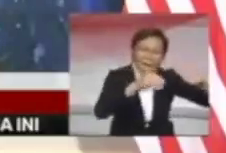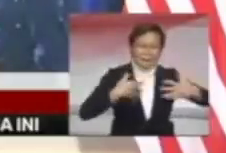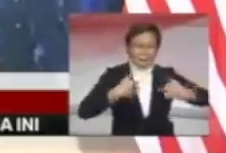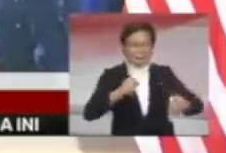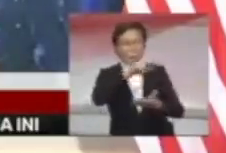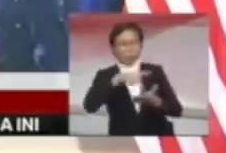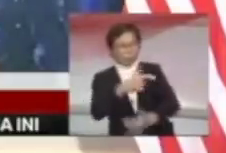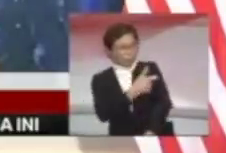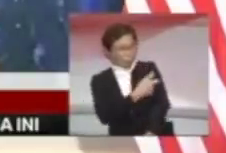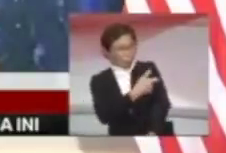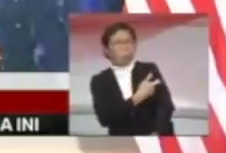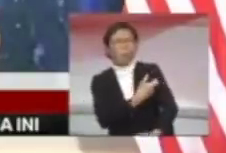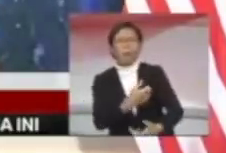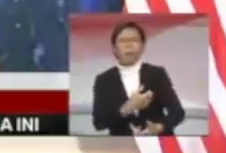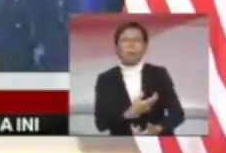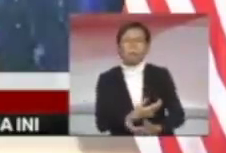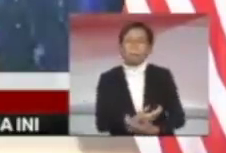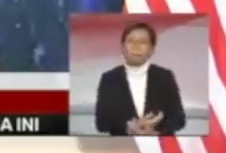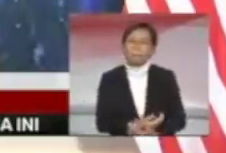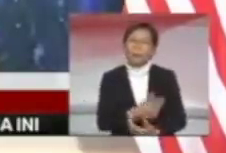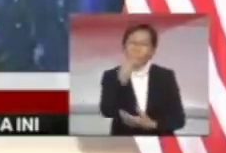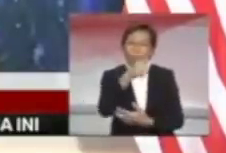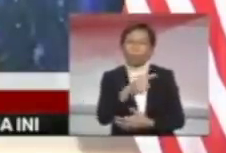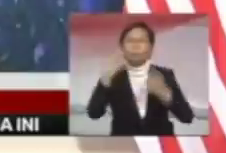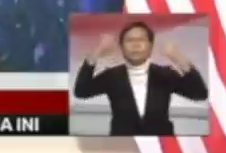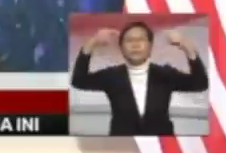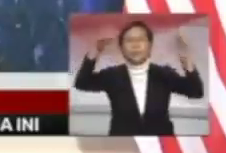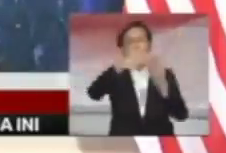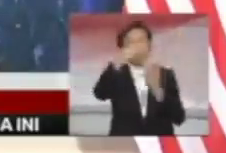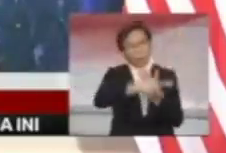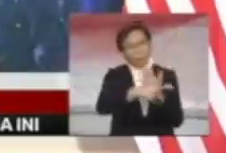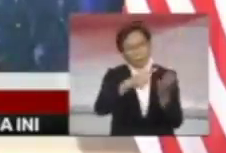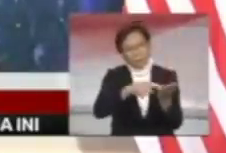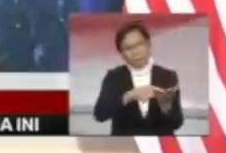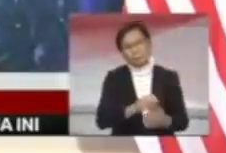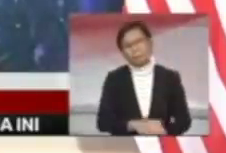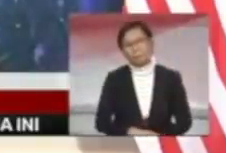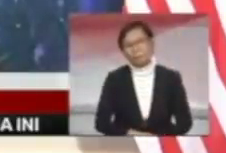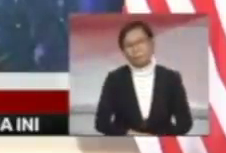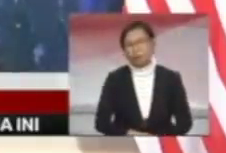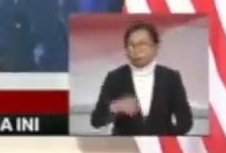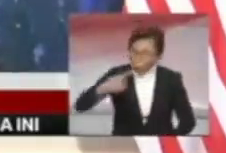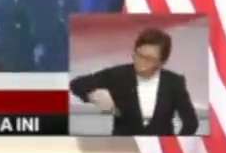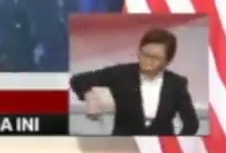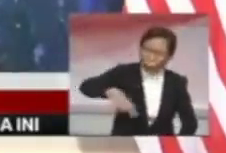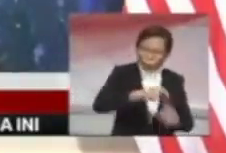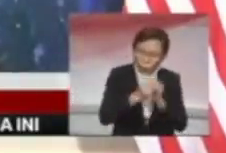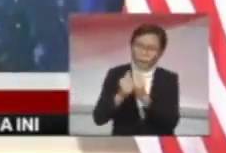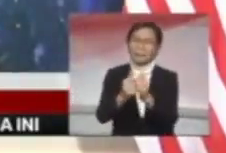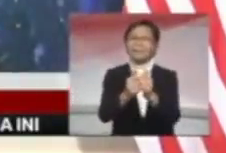mengalami masalah morbidity seperti penyakit jantung obesity dari betis dan tekanan darah tinggi